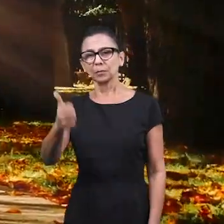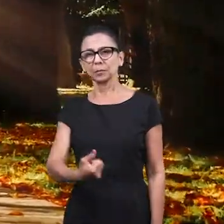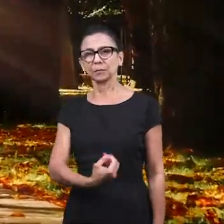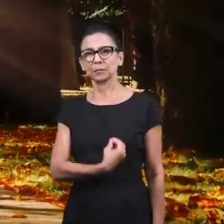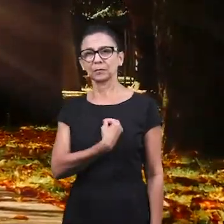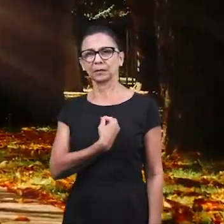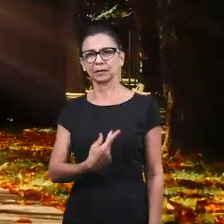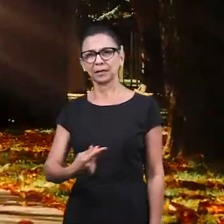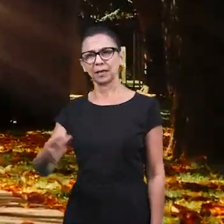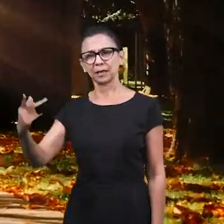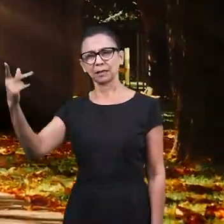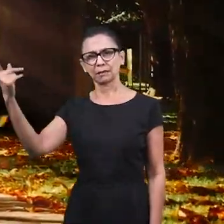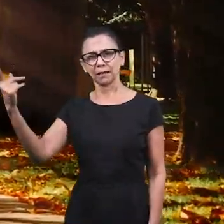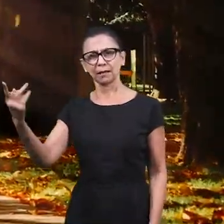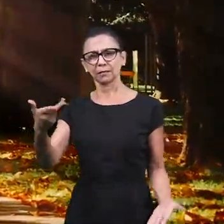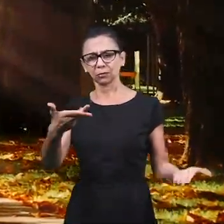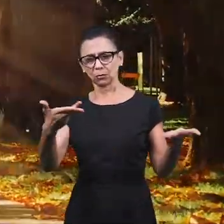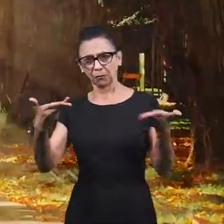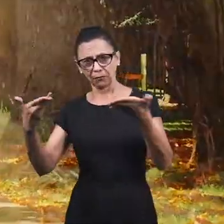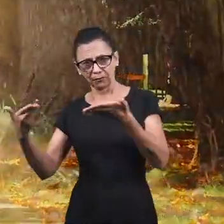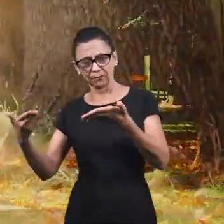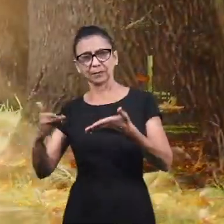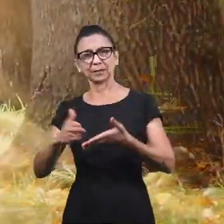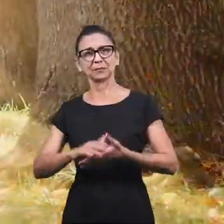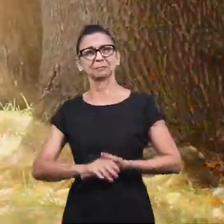Спаситель. Он же зовет тебя к жизни.